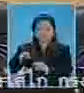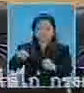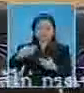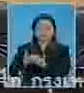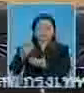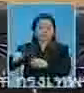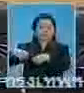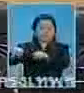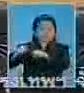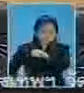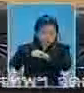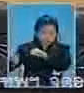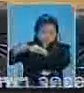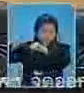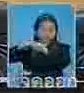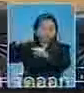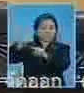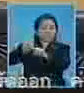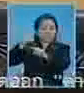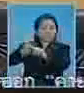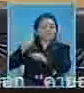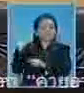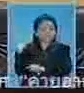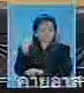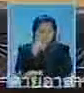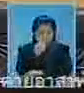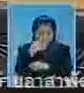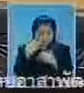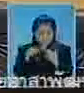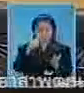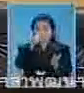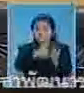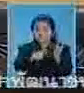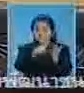กๆเดือนภาษีมูลค่าเพิ่มของกระทรวงการคลัง